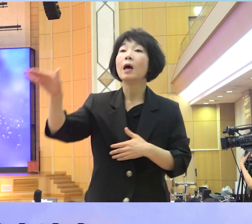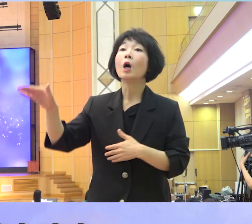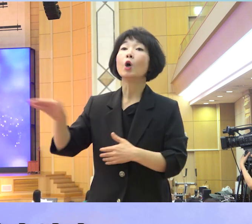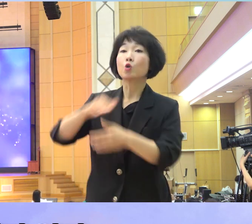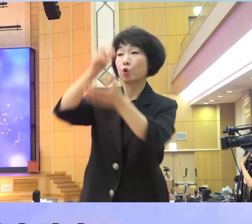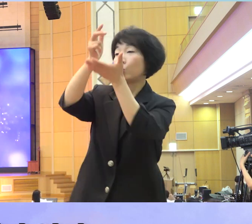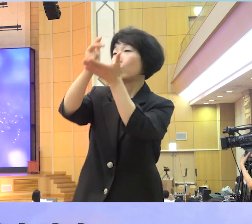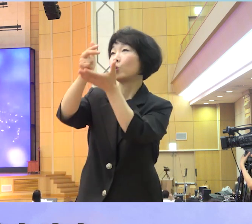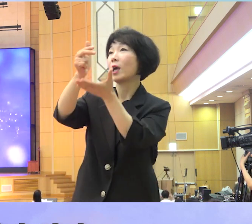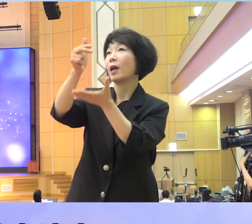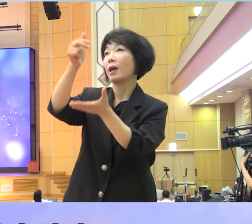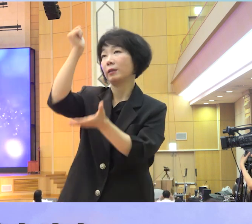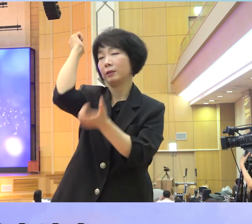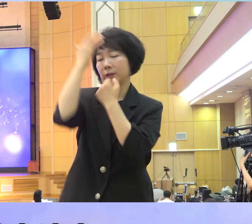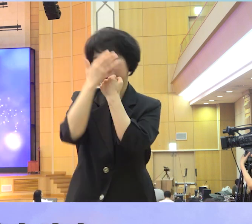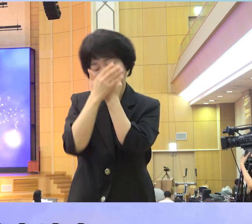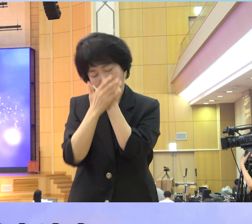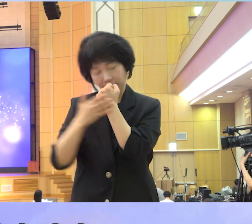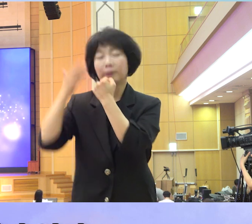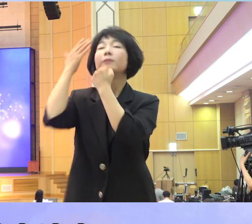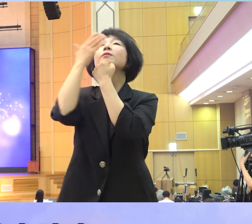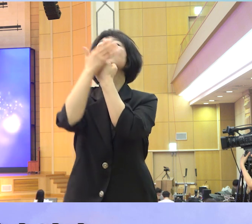우리 주의